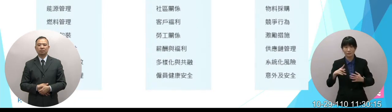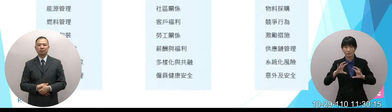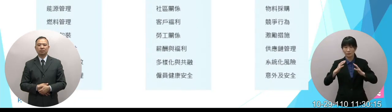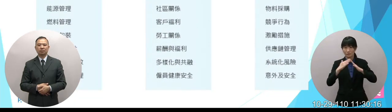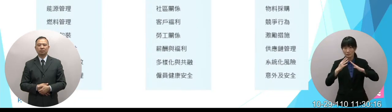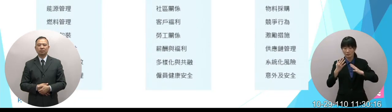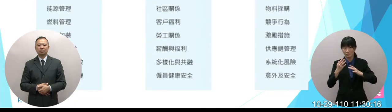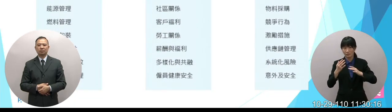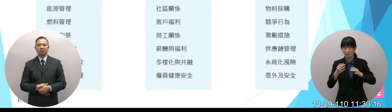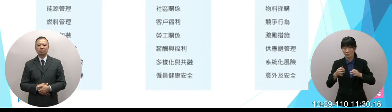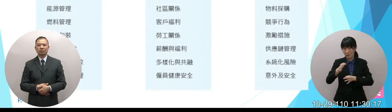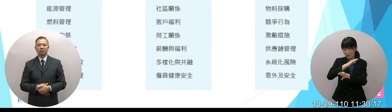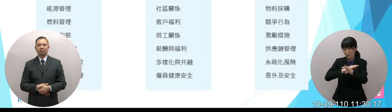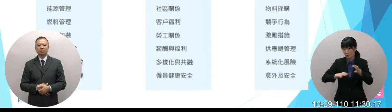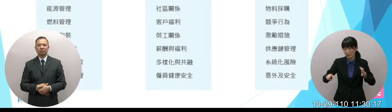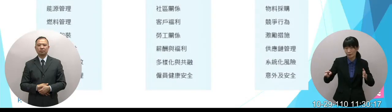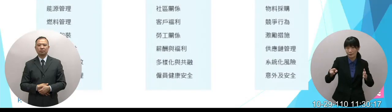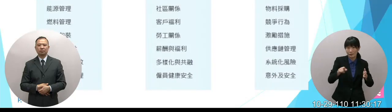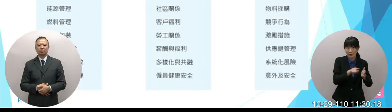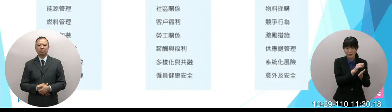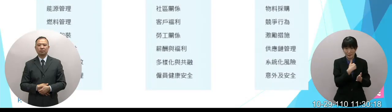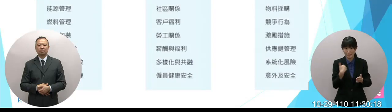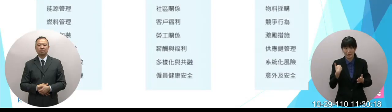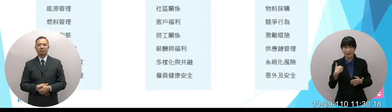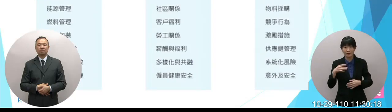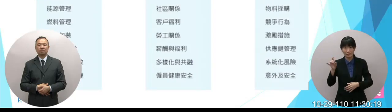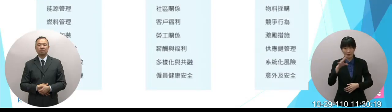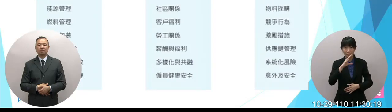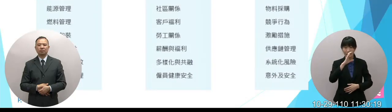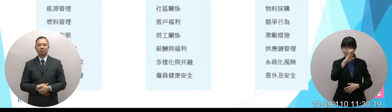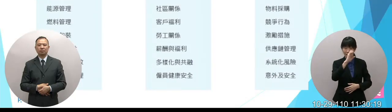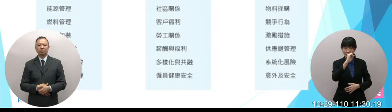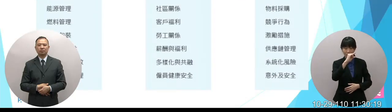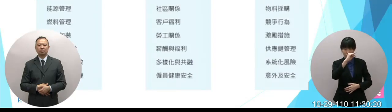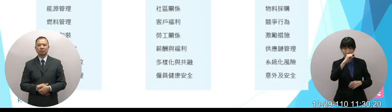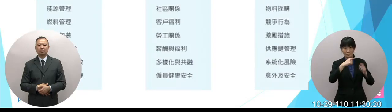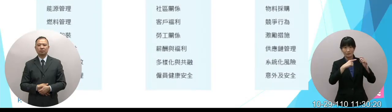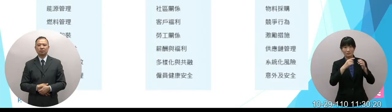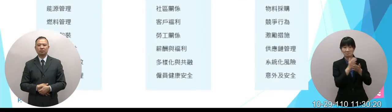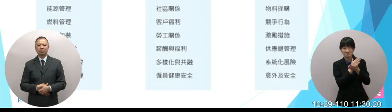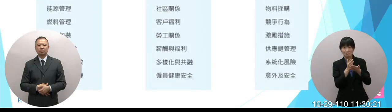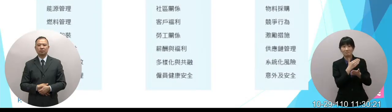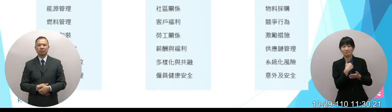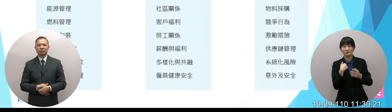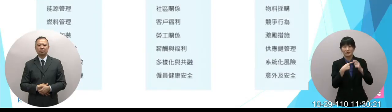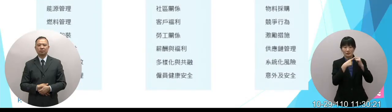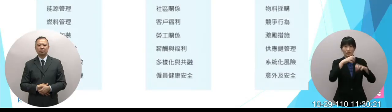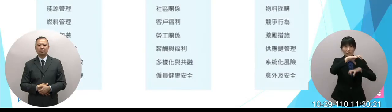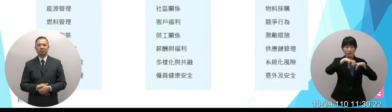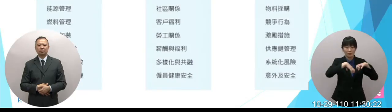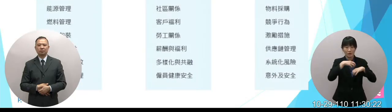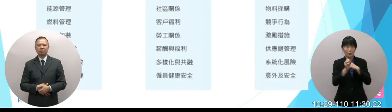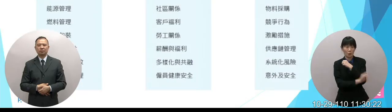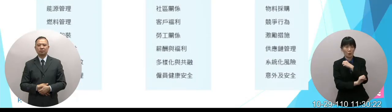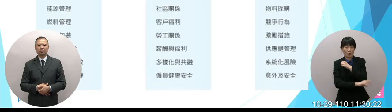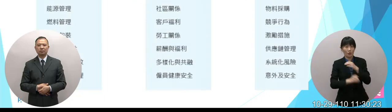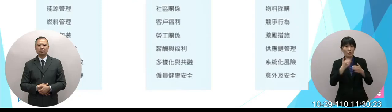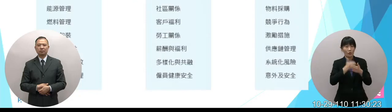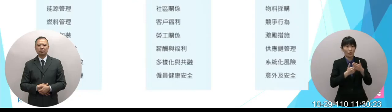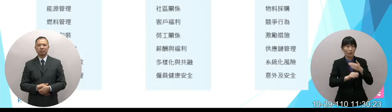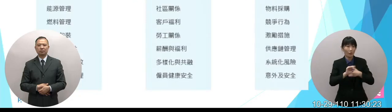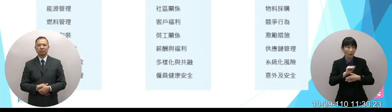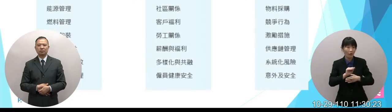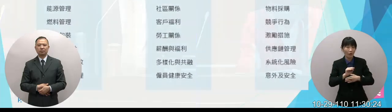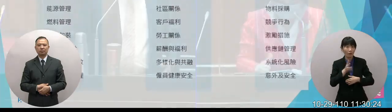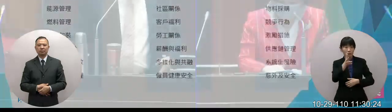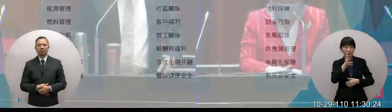我们也要用 ESG 来检视我们的政府。一、环保，我们在环保减碳方面做到怎么样呢？